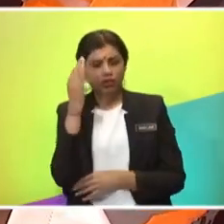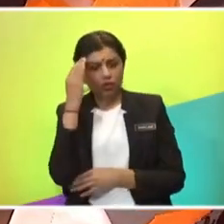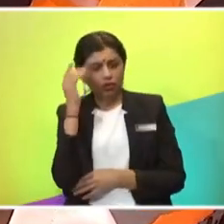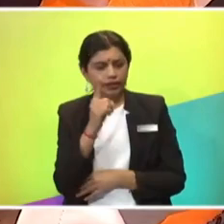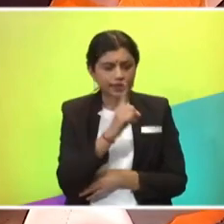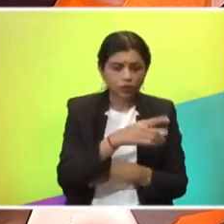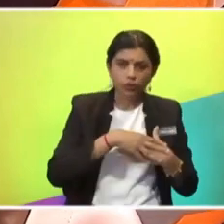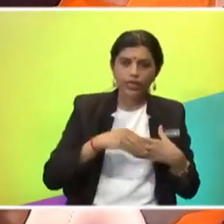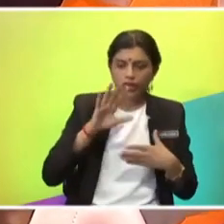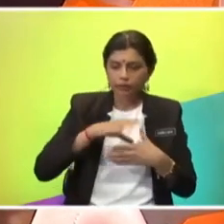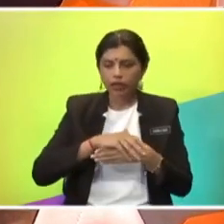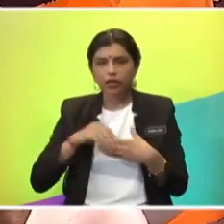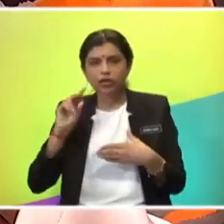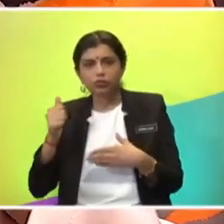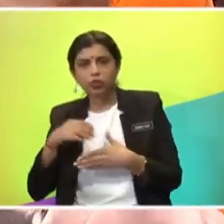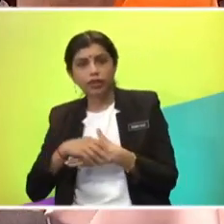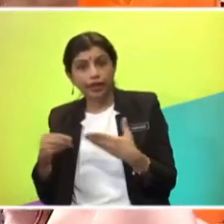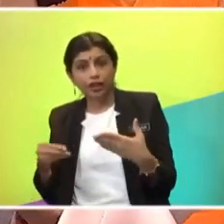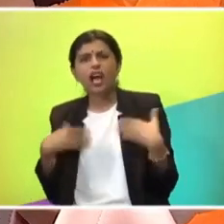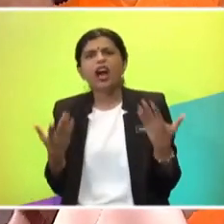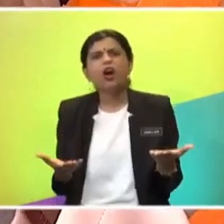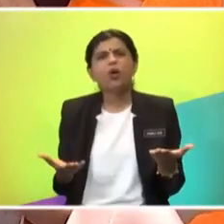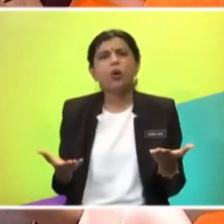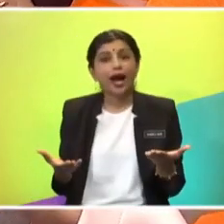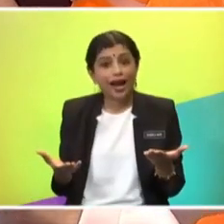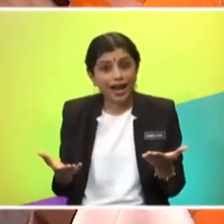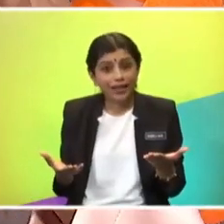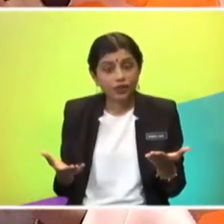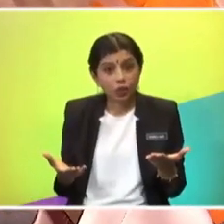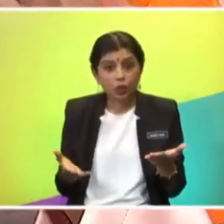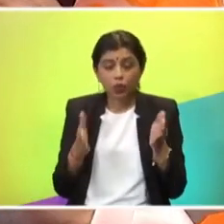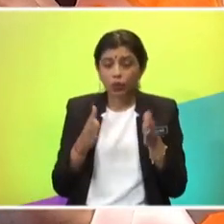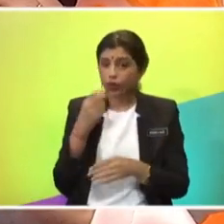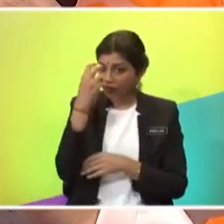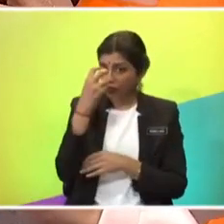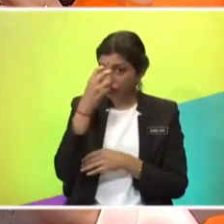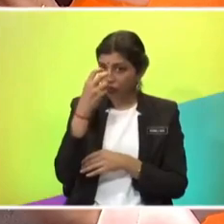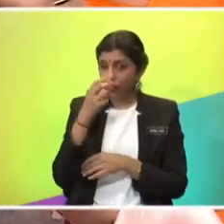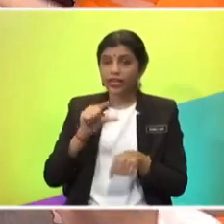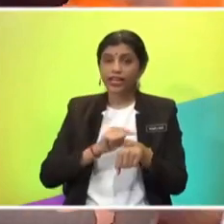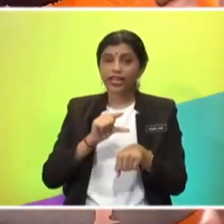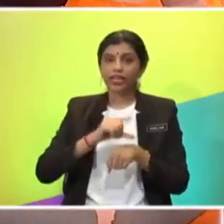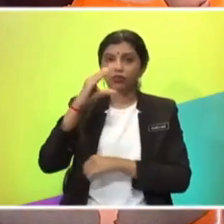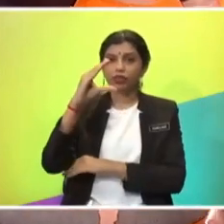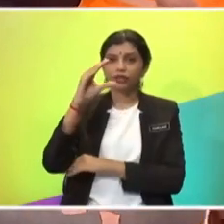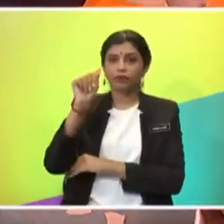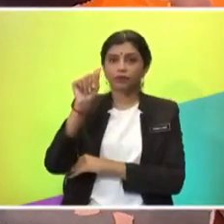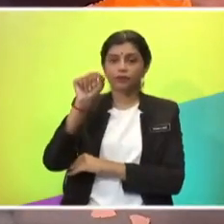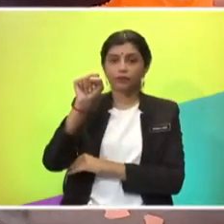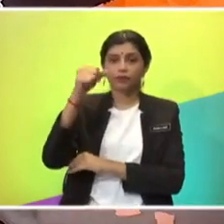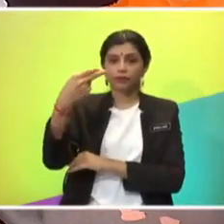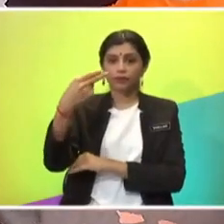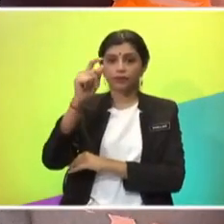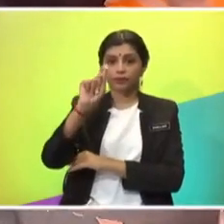Okey, dia akan mengukur saiz ukuran panjang duit tersebut. Ha, sebab duit